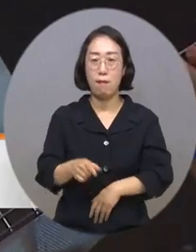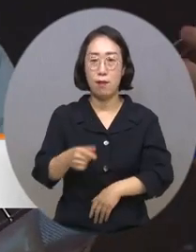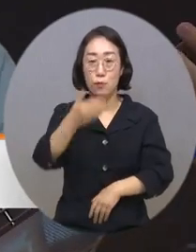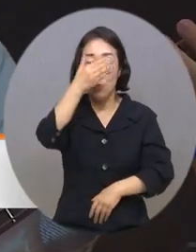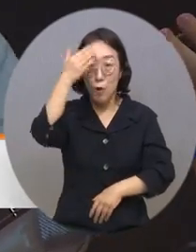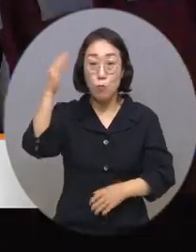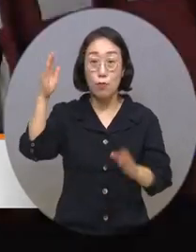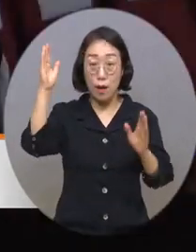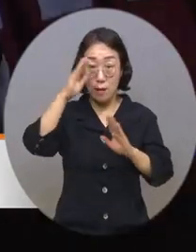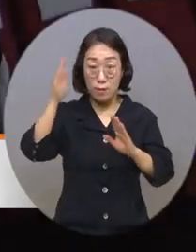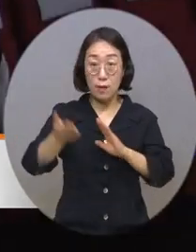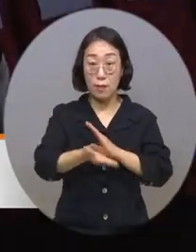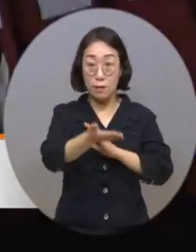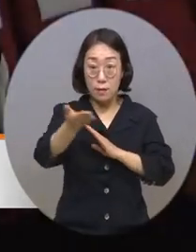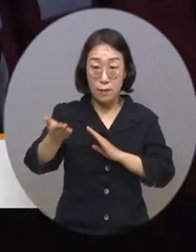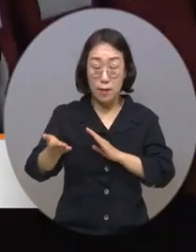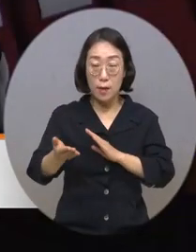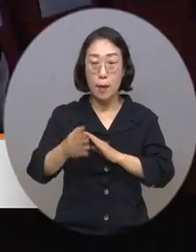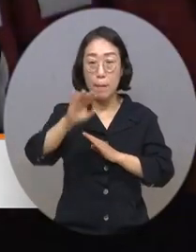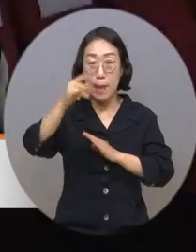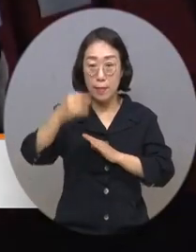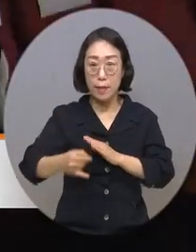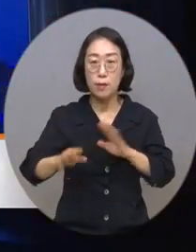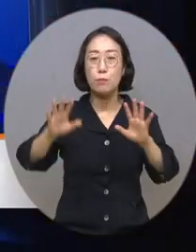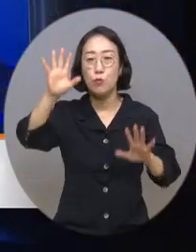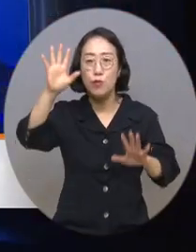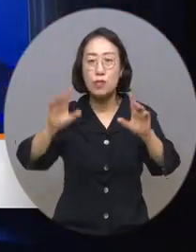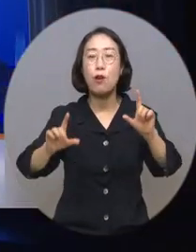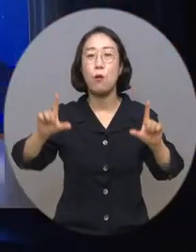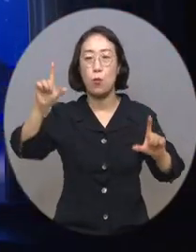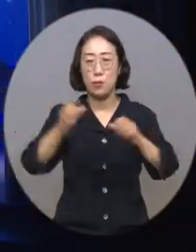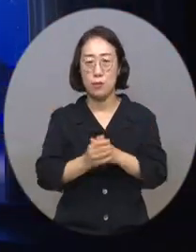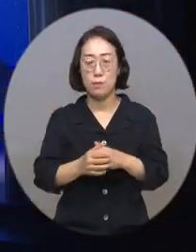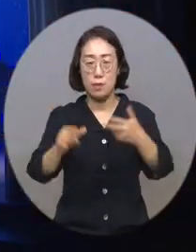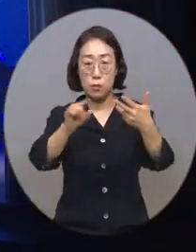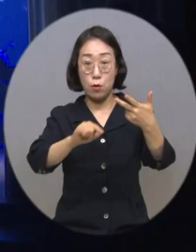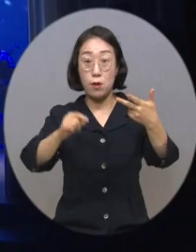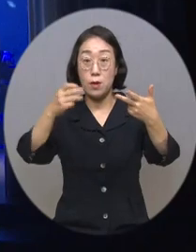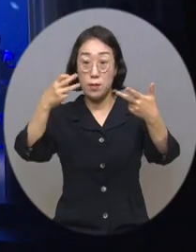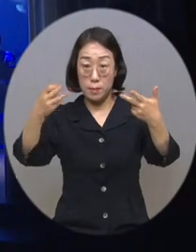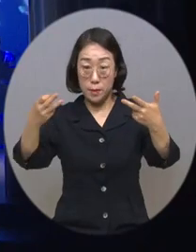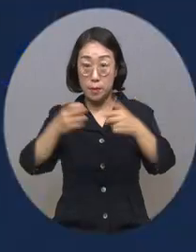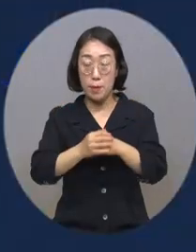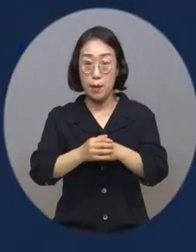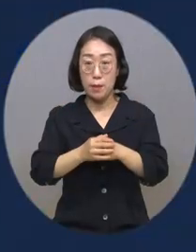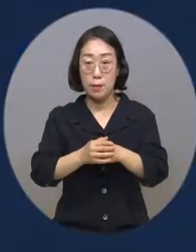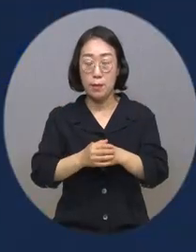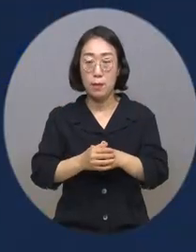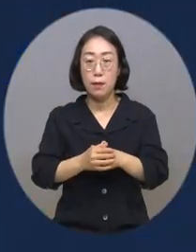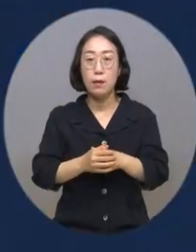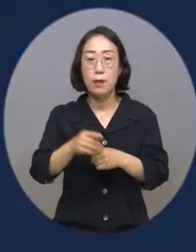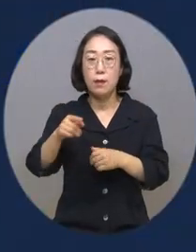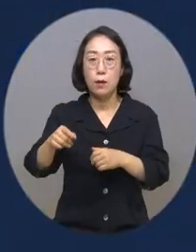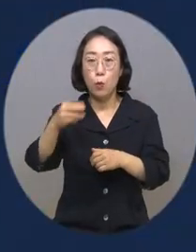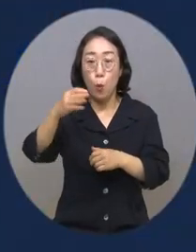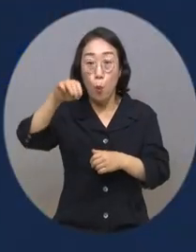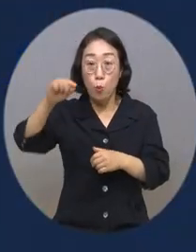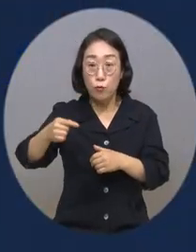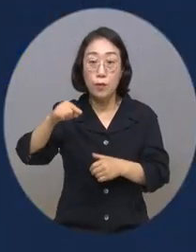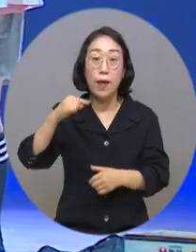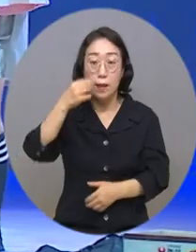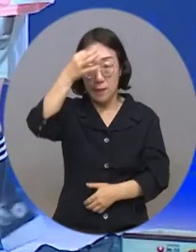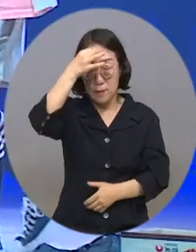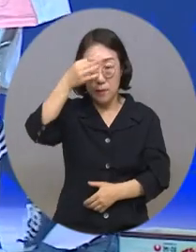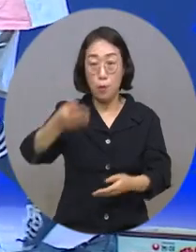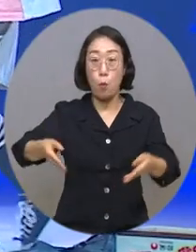펼치는 밴드 뮤지컬 현장의 모습입니다. 지난 13일 서울 미래음 대안학교는 로운아트홀에서 청소년 밴드